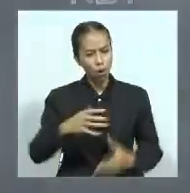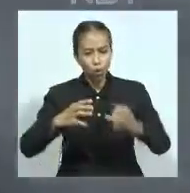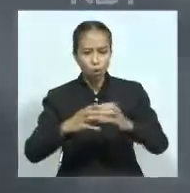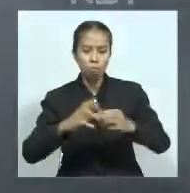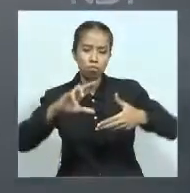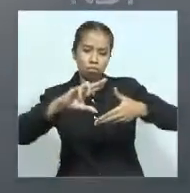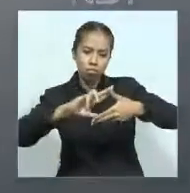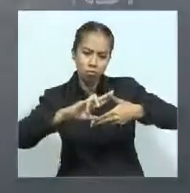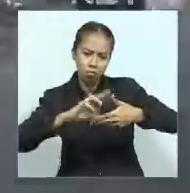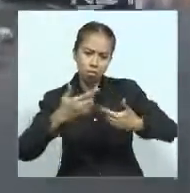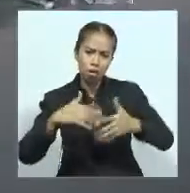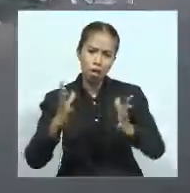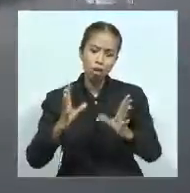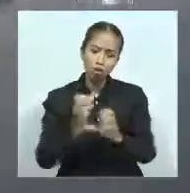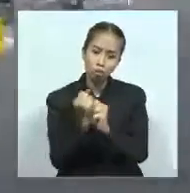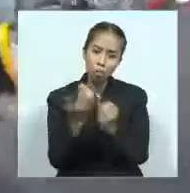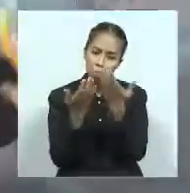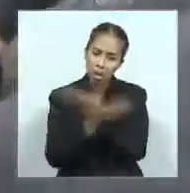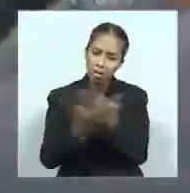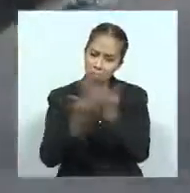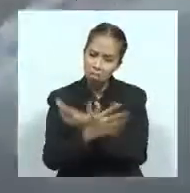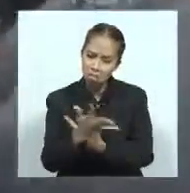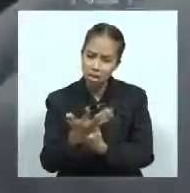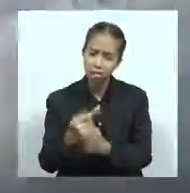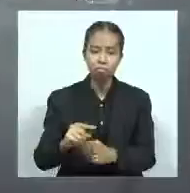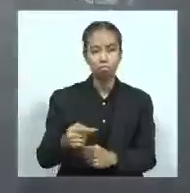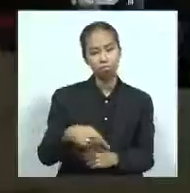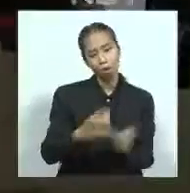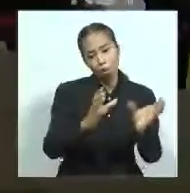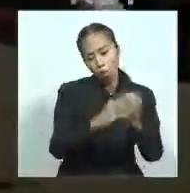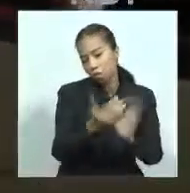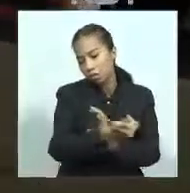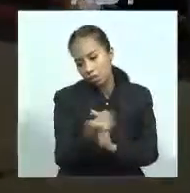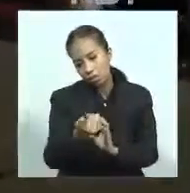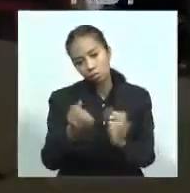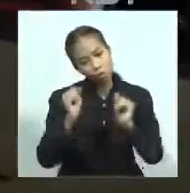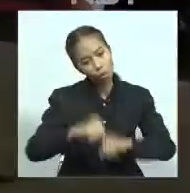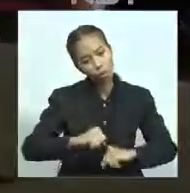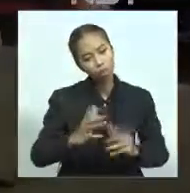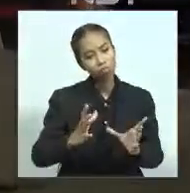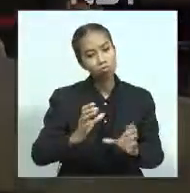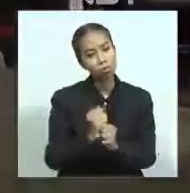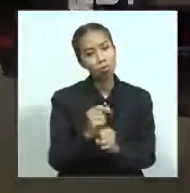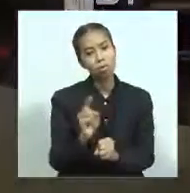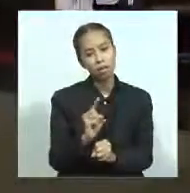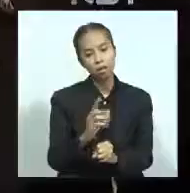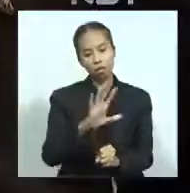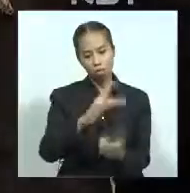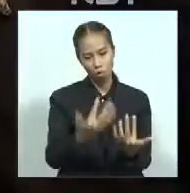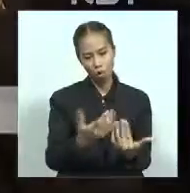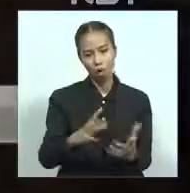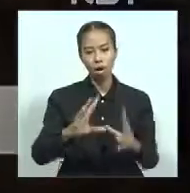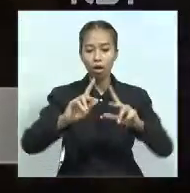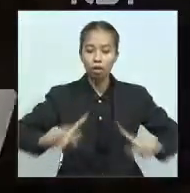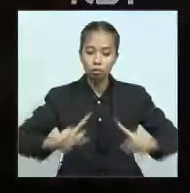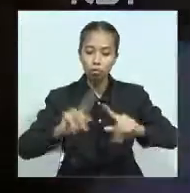ชารัฐล้มข้อตกลงในเรื่องของการจัดตั้งรัฐบาลกับพรรคร่วมรัฐบาลเพื่อดึงกระทรวงสำคัญกลับมาพิจารณาใหม่ห